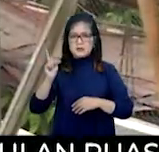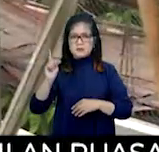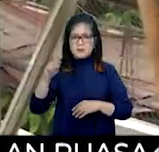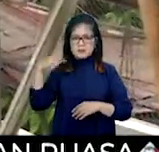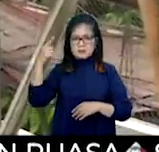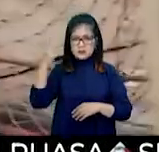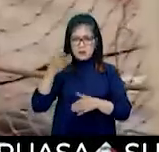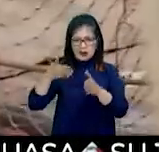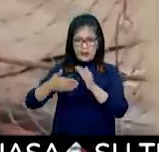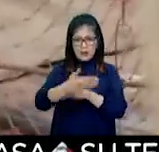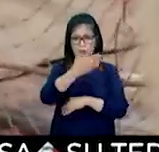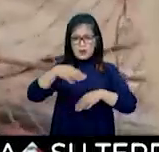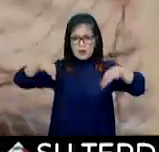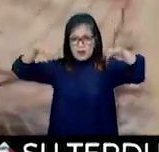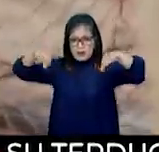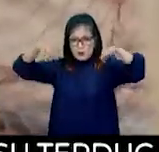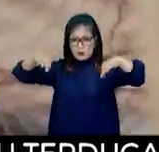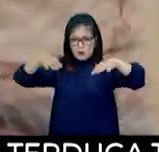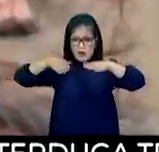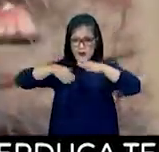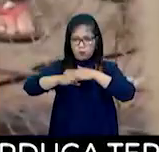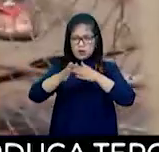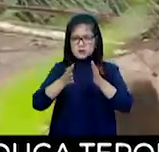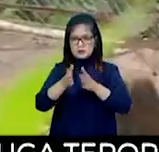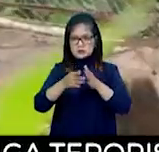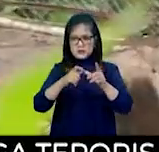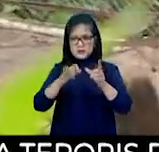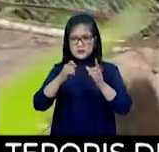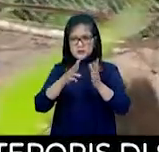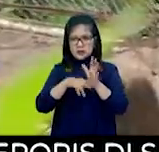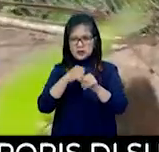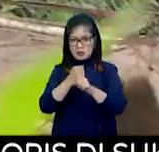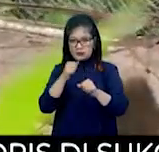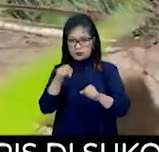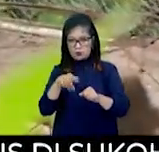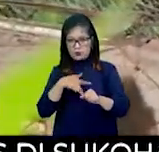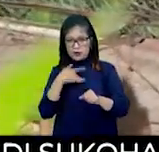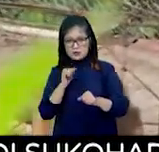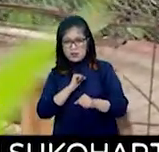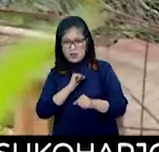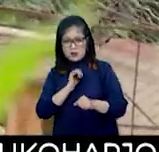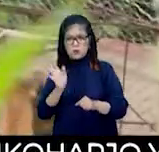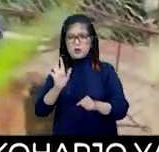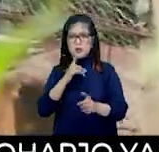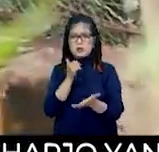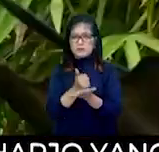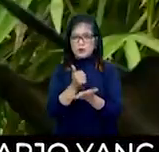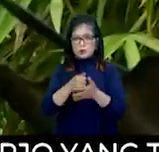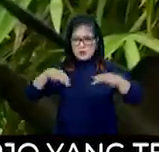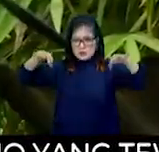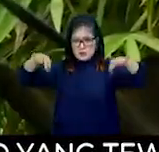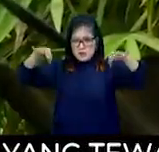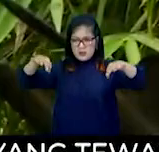melintasi jembatan gantung di atas Sungai Ciliwung ini, mereka pun sudah tidak ada lagi rasa takut. Padahal kondisi jembatan ini membahayakan